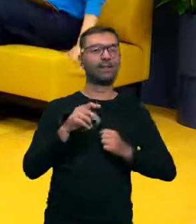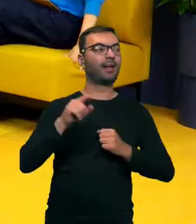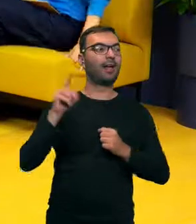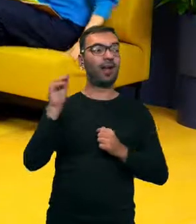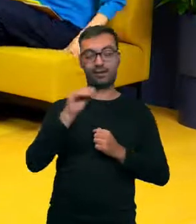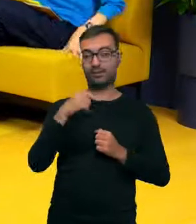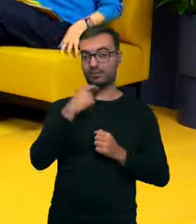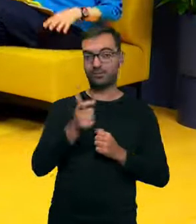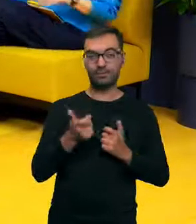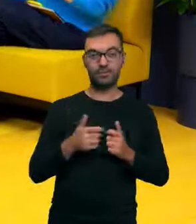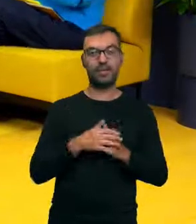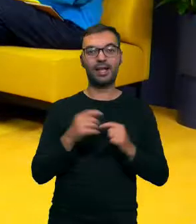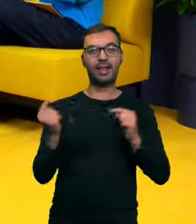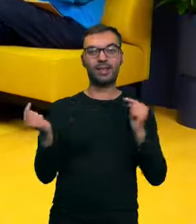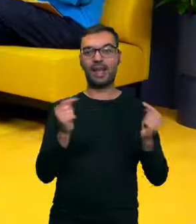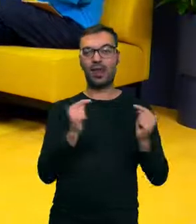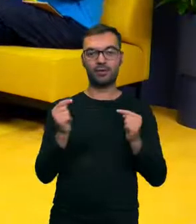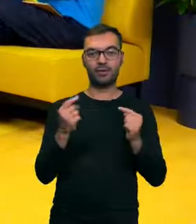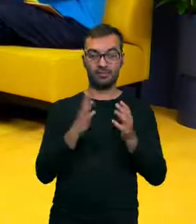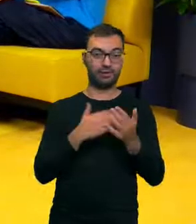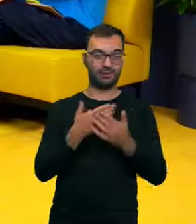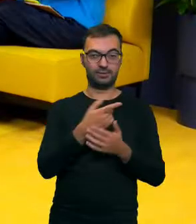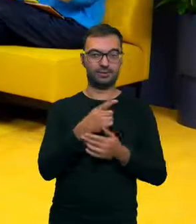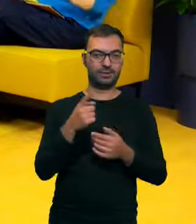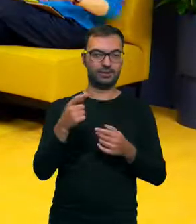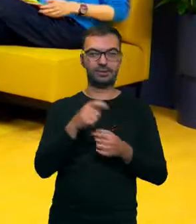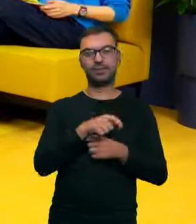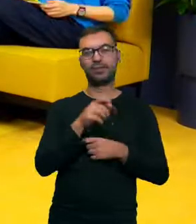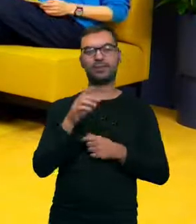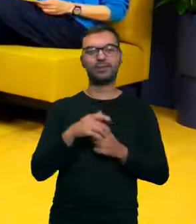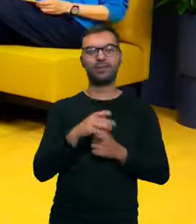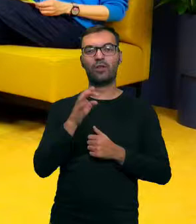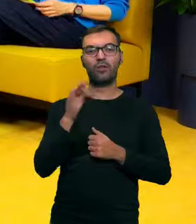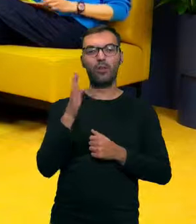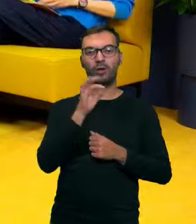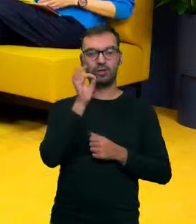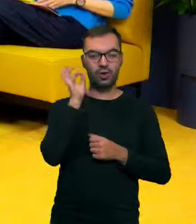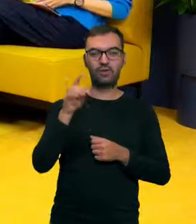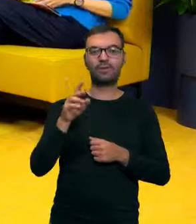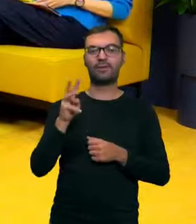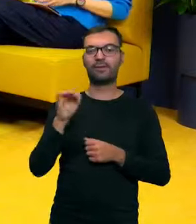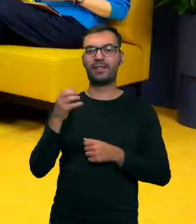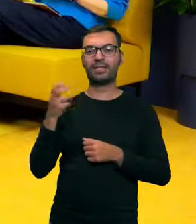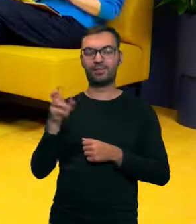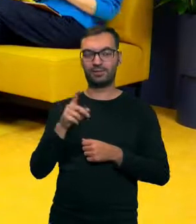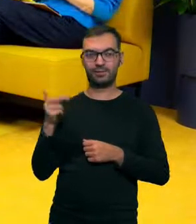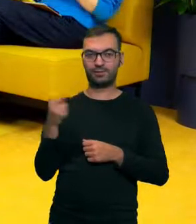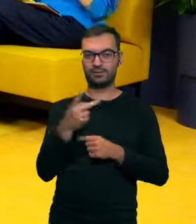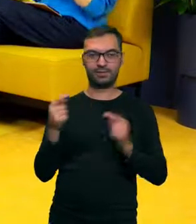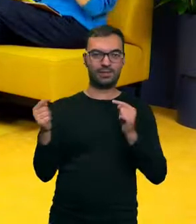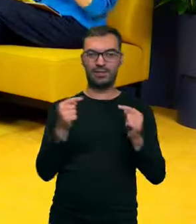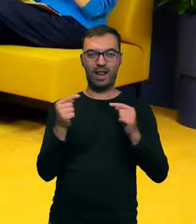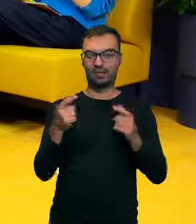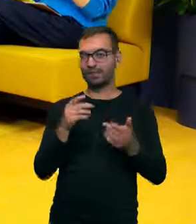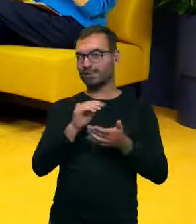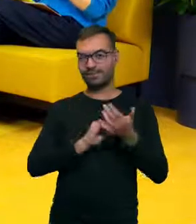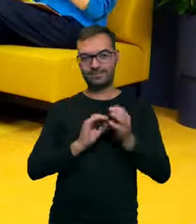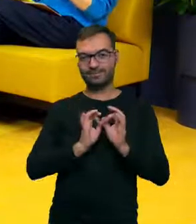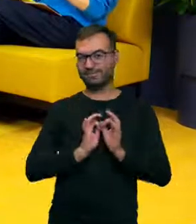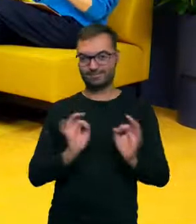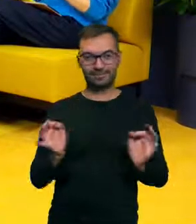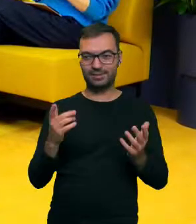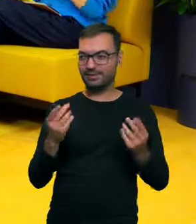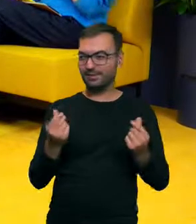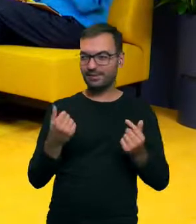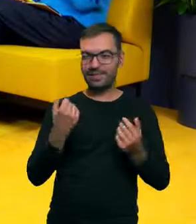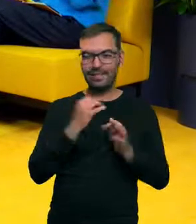należy dodać, że dialogi chociażby właśnie między postaciami granymi przez Tomasza Kota i Roberta Więckiewicza są tak napisane, że rzeczywiście